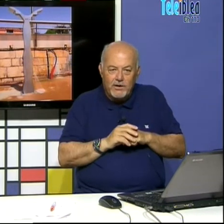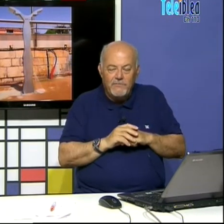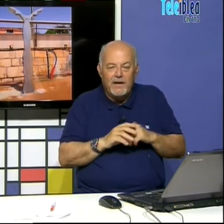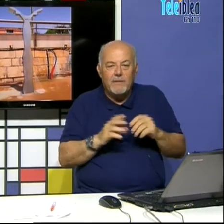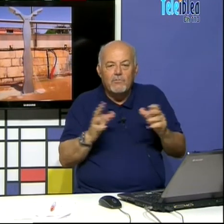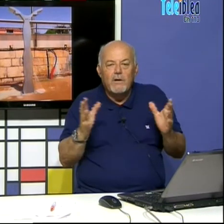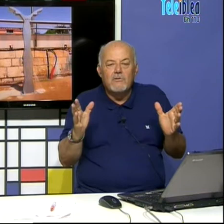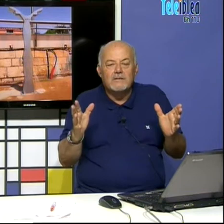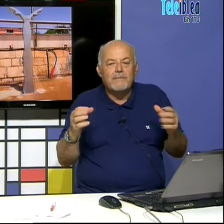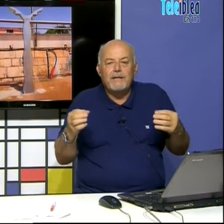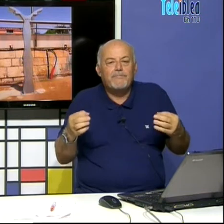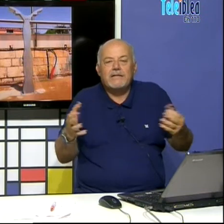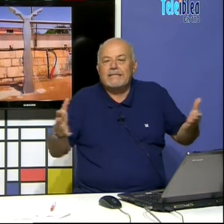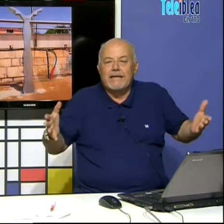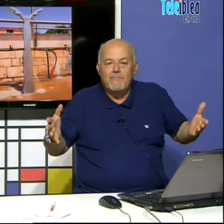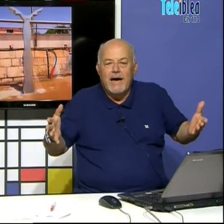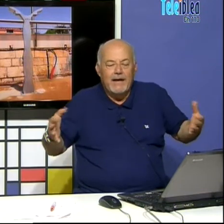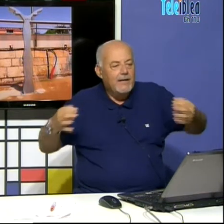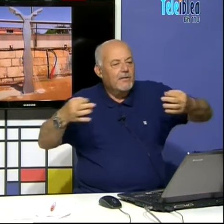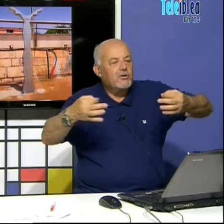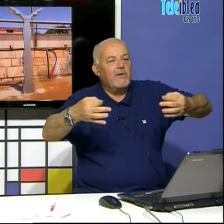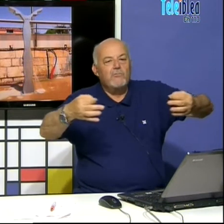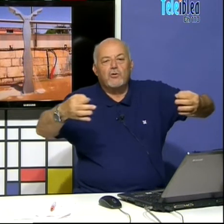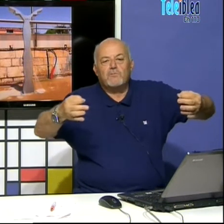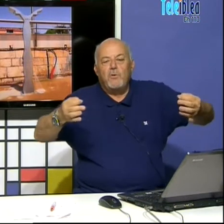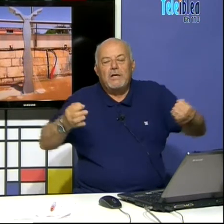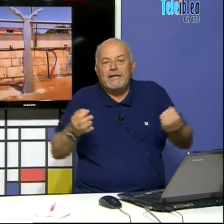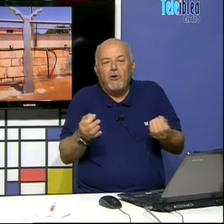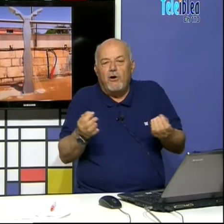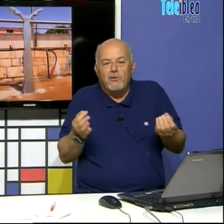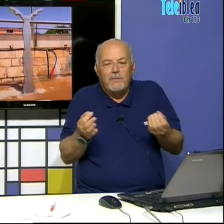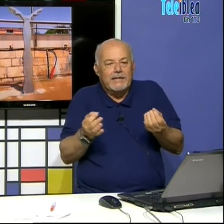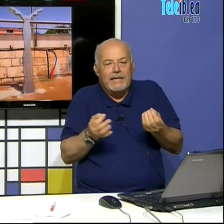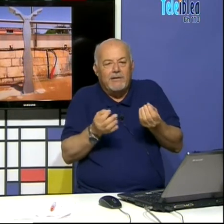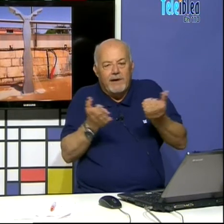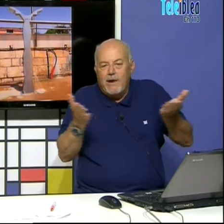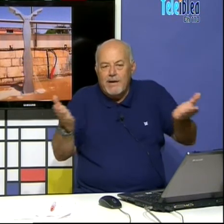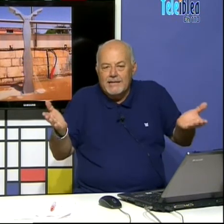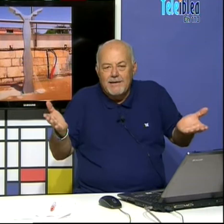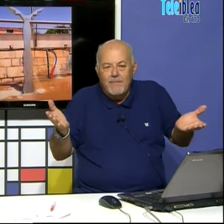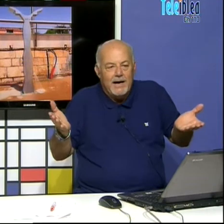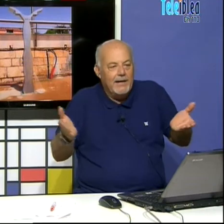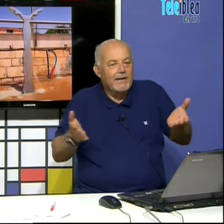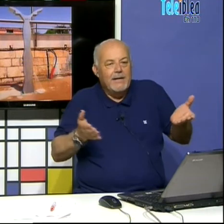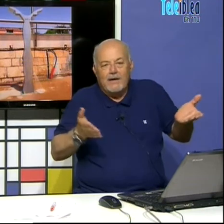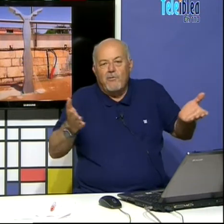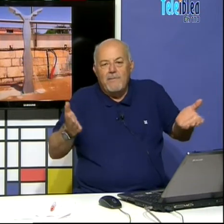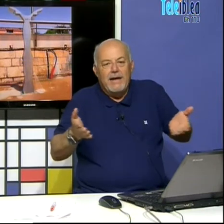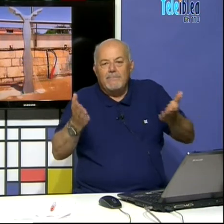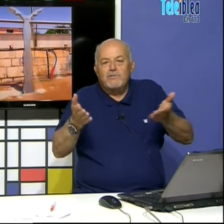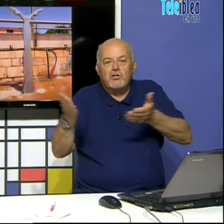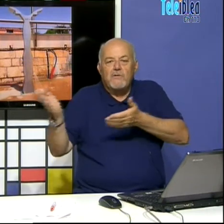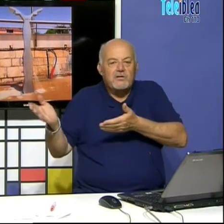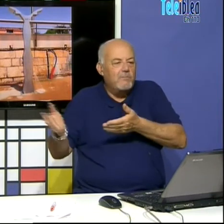la fotografia, qualcosa per potersi cambiare. C'è uno spogliatoio per chi non ha una casa a mare e come